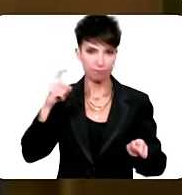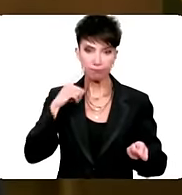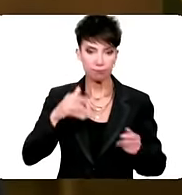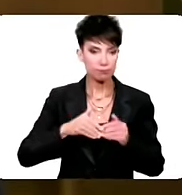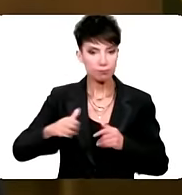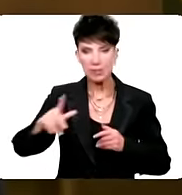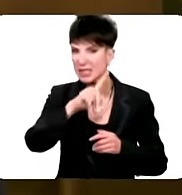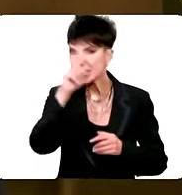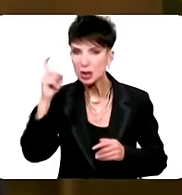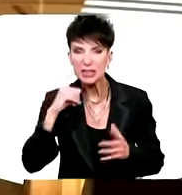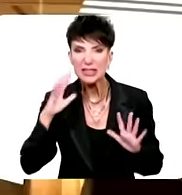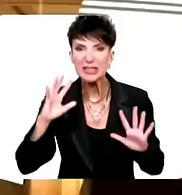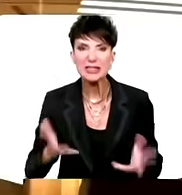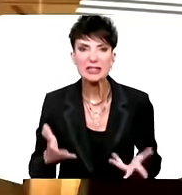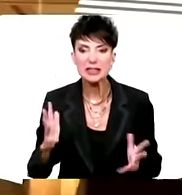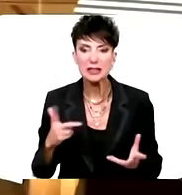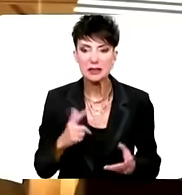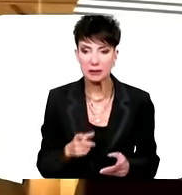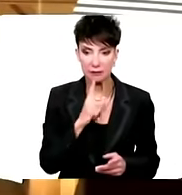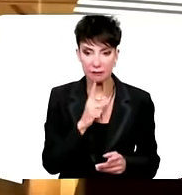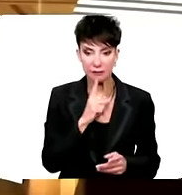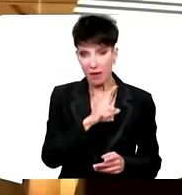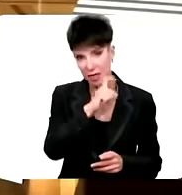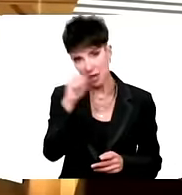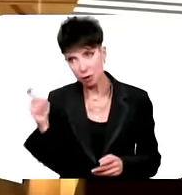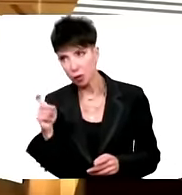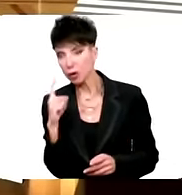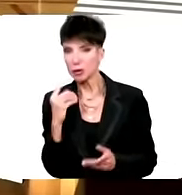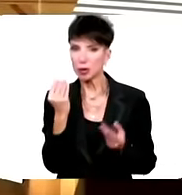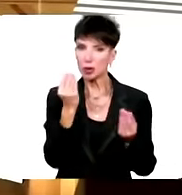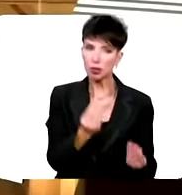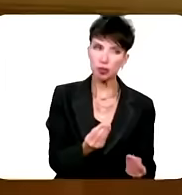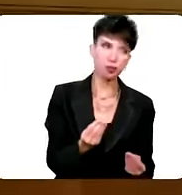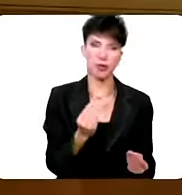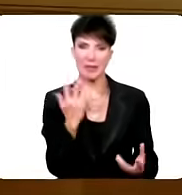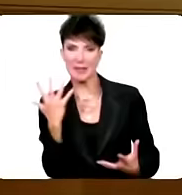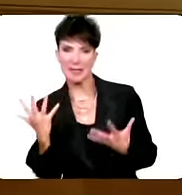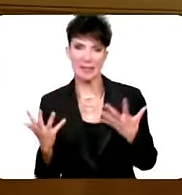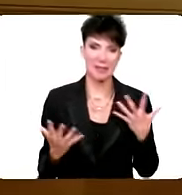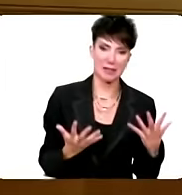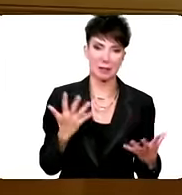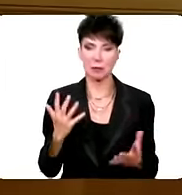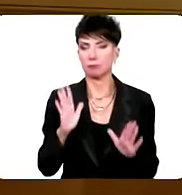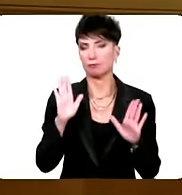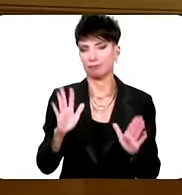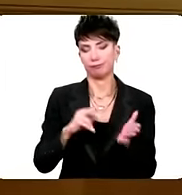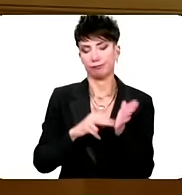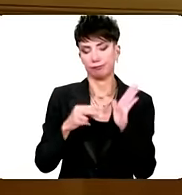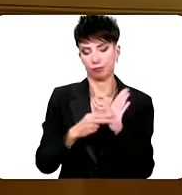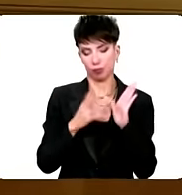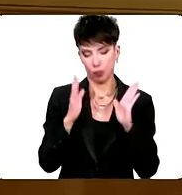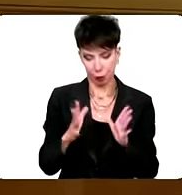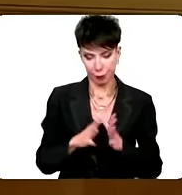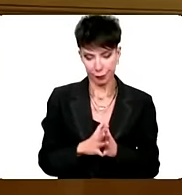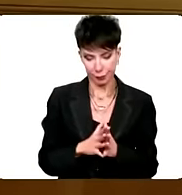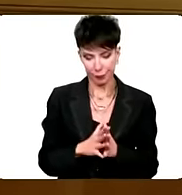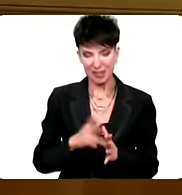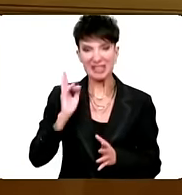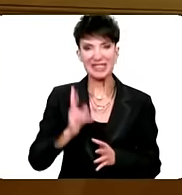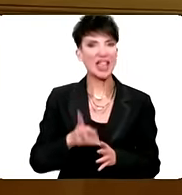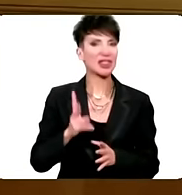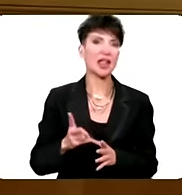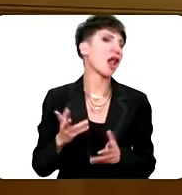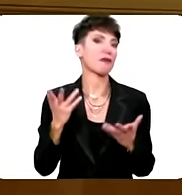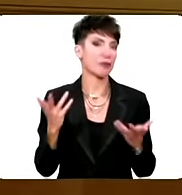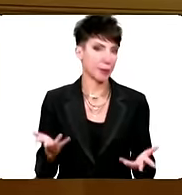σας απαγορεύουν ή σας δυσχεραίνουν πάρα πολύ την προσπάθεια να κυβερνήσετε. Ποιος είναι ο κίνδυνος? Ο κίνδυνος είναι, όπως σας